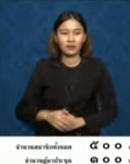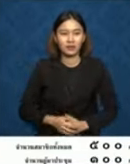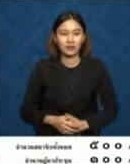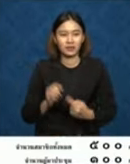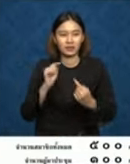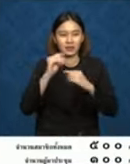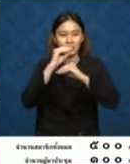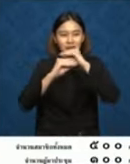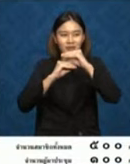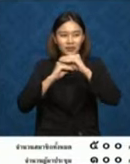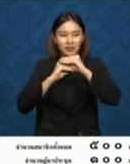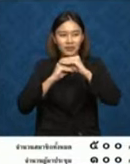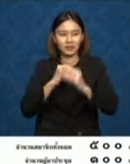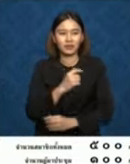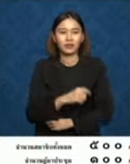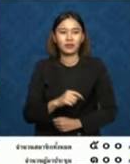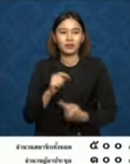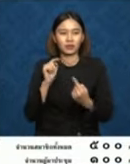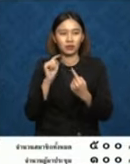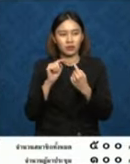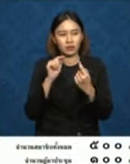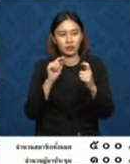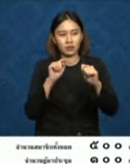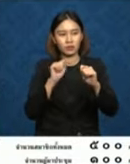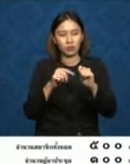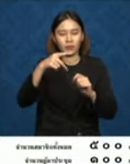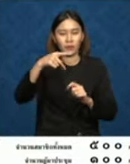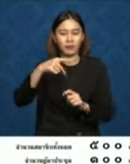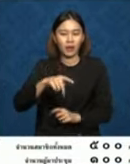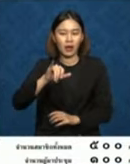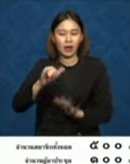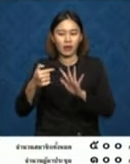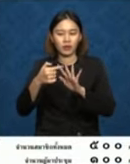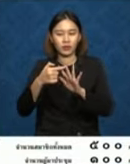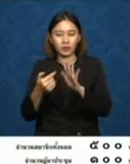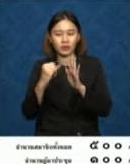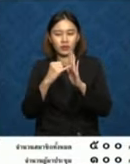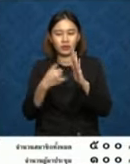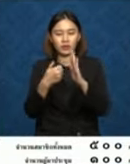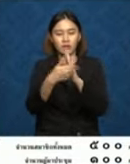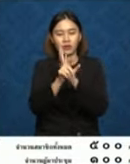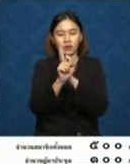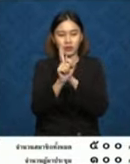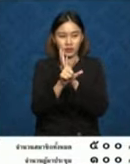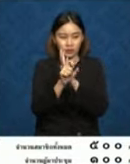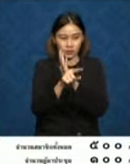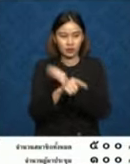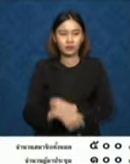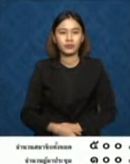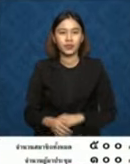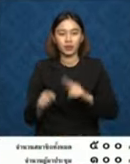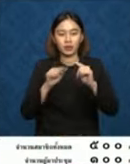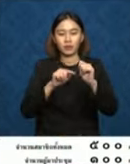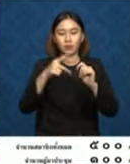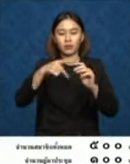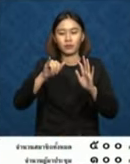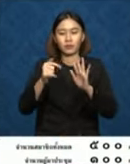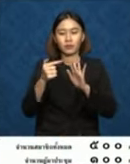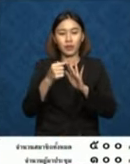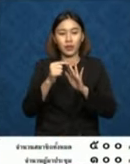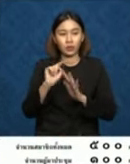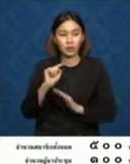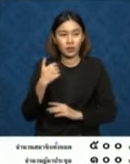ครงการพระราชดำริตำบลพยุอำเภอพยุจังหวัดศรีสะเกษค่ะตำบลพยุได้รับม